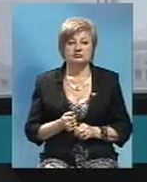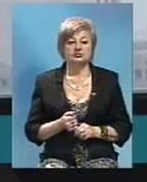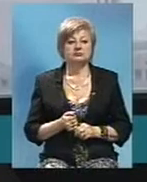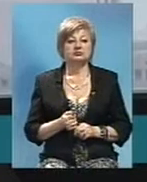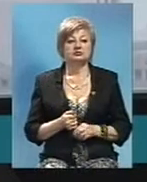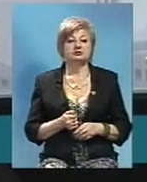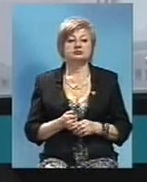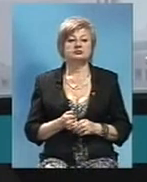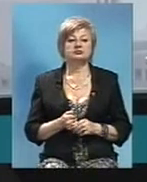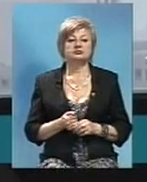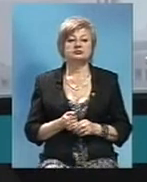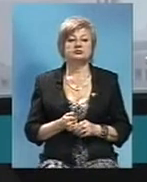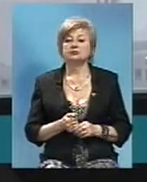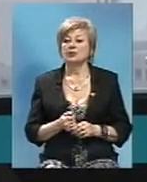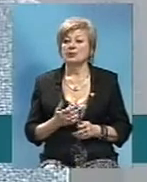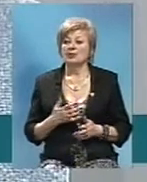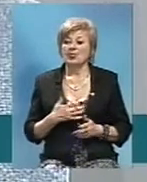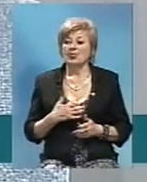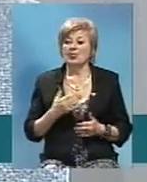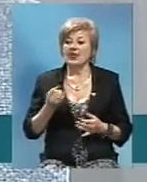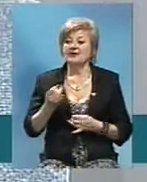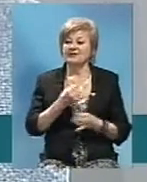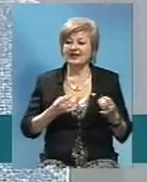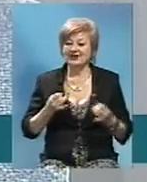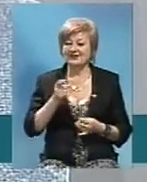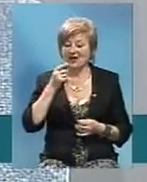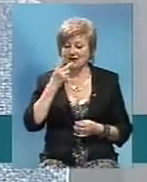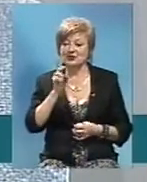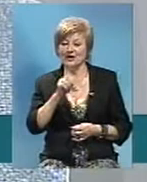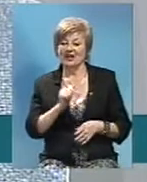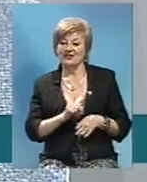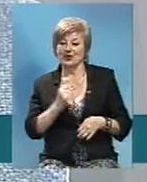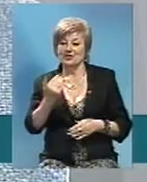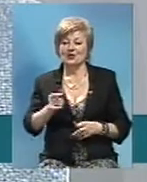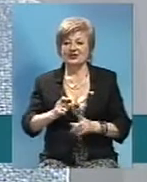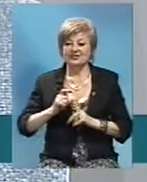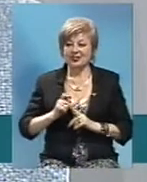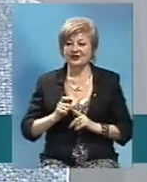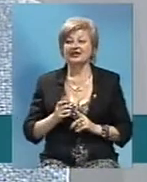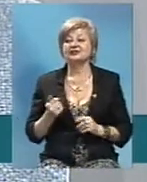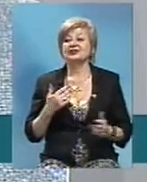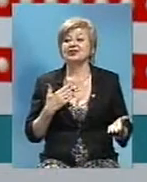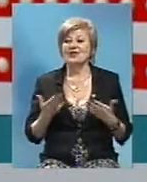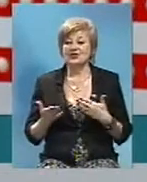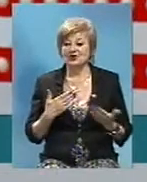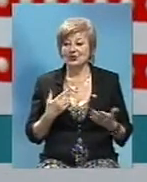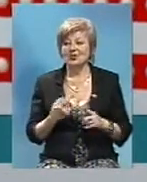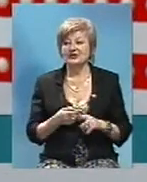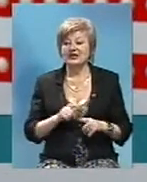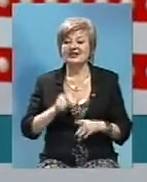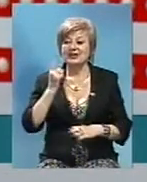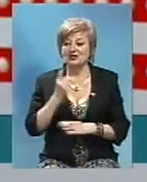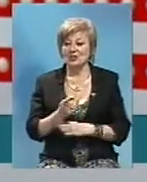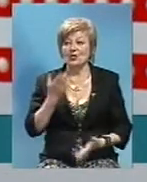Ну і зреагуйте, бо я бачила, що ви жваво і емоційно реагували на виступ Владислава. Ну, відносно навіть цієї ж самої заборони, якщо